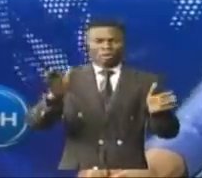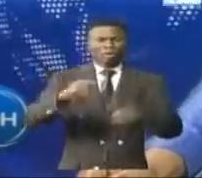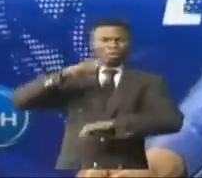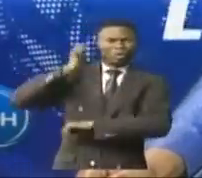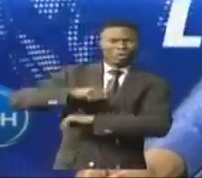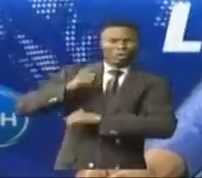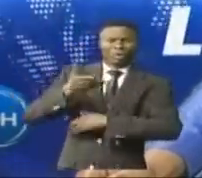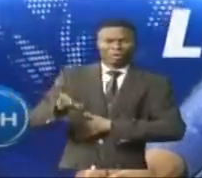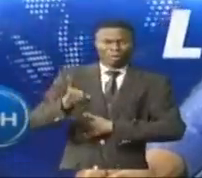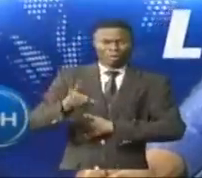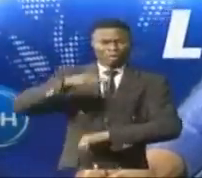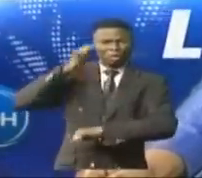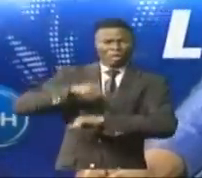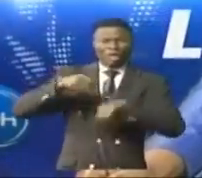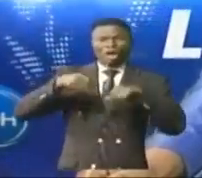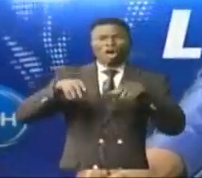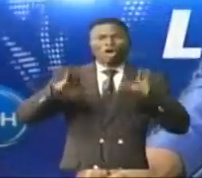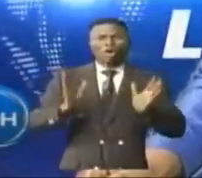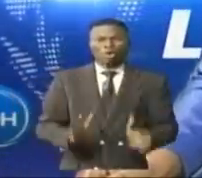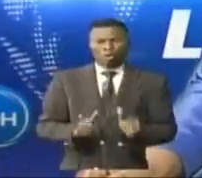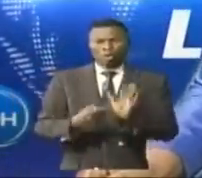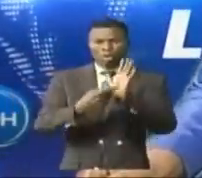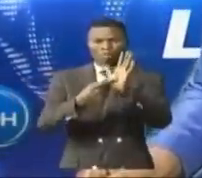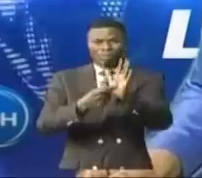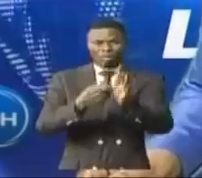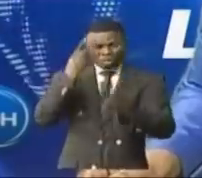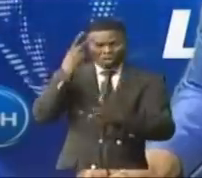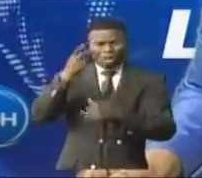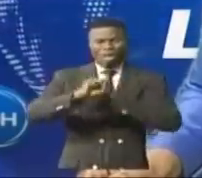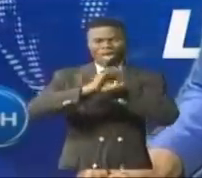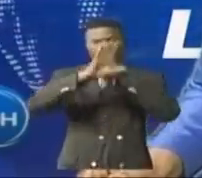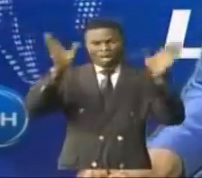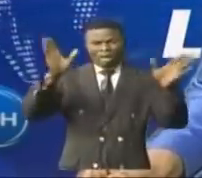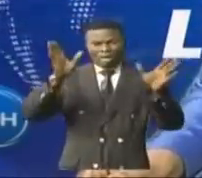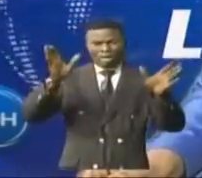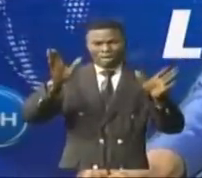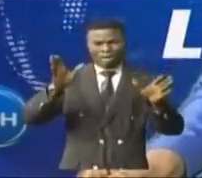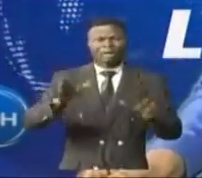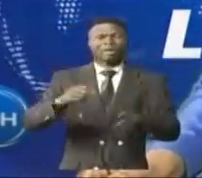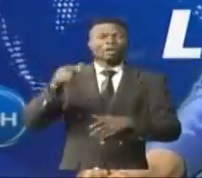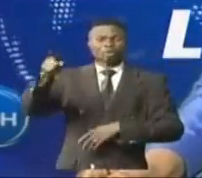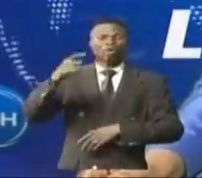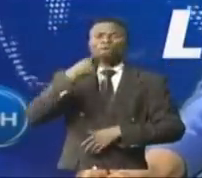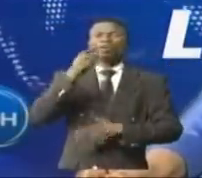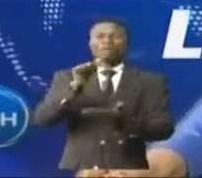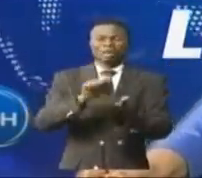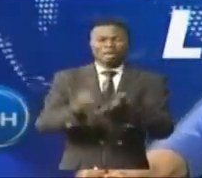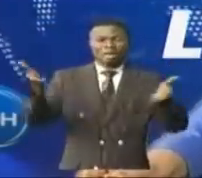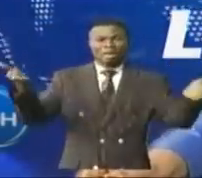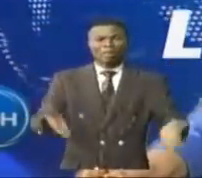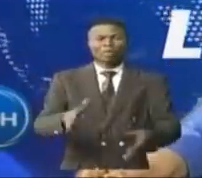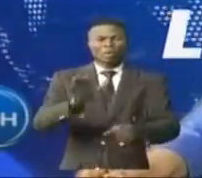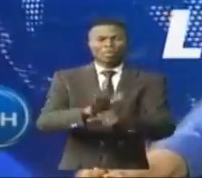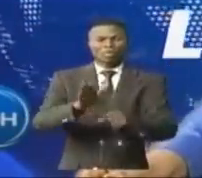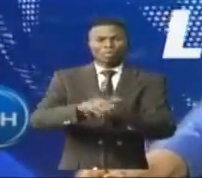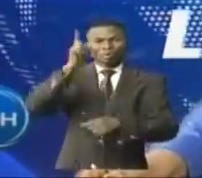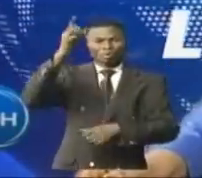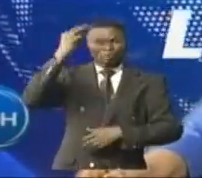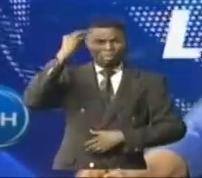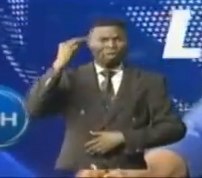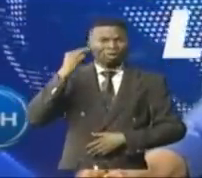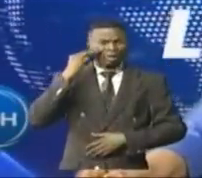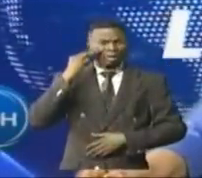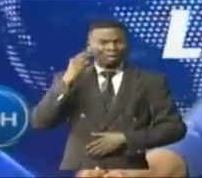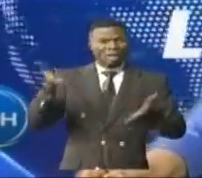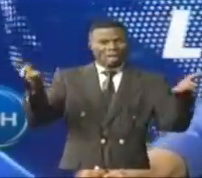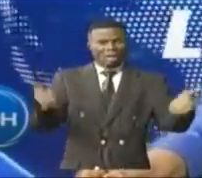judiciaire. La justice congolaise présente un visage peu reluisant, a lâché Dieudonné Kamouleta en présence du Premier ministre qui a pris